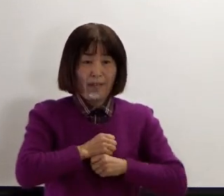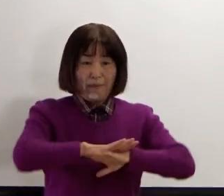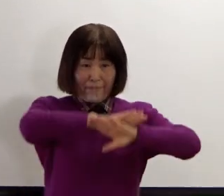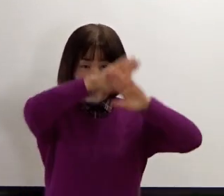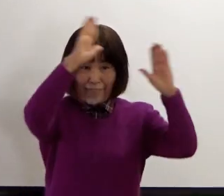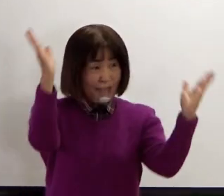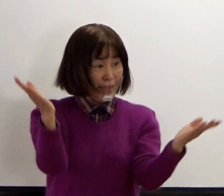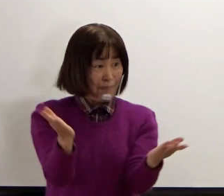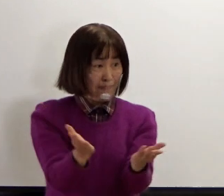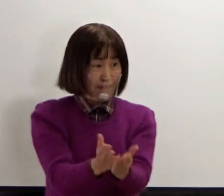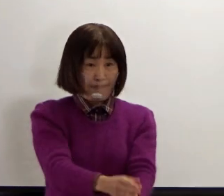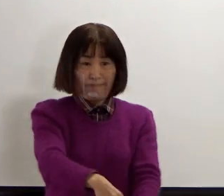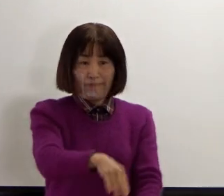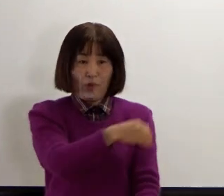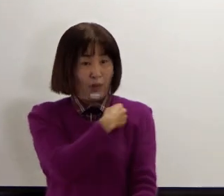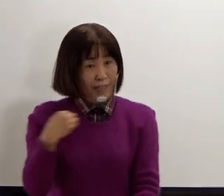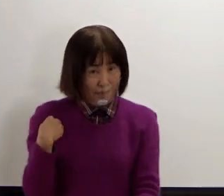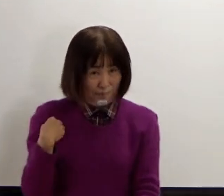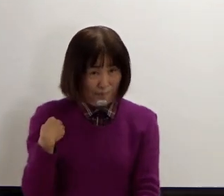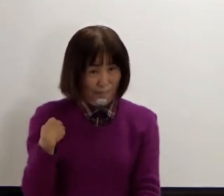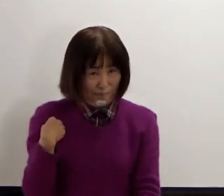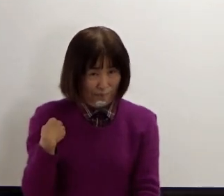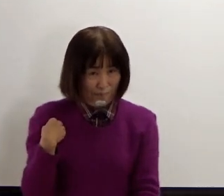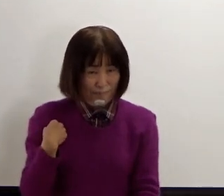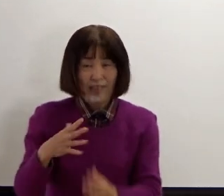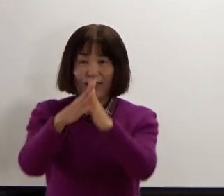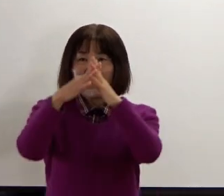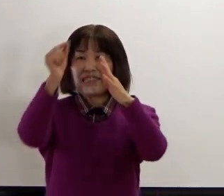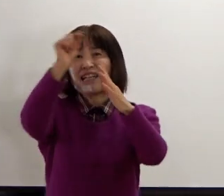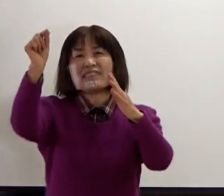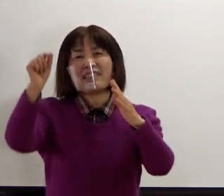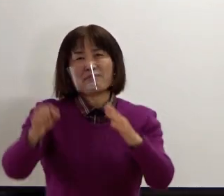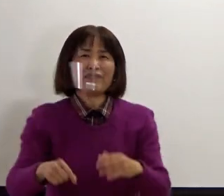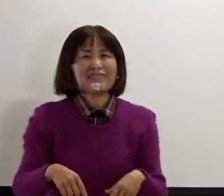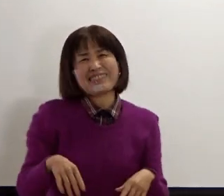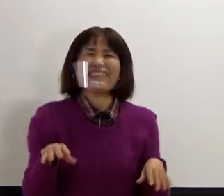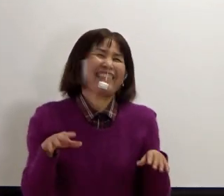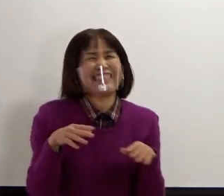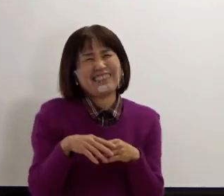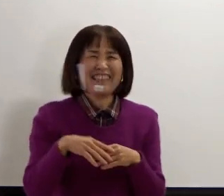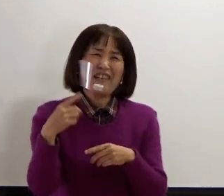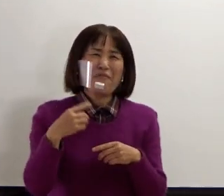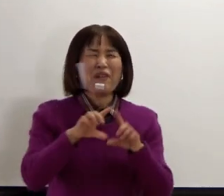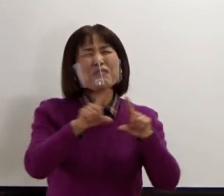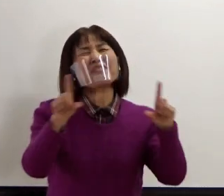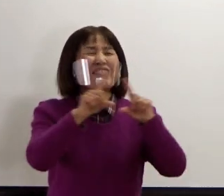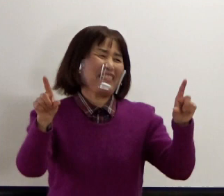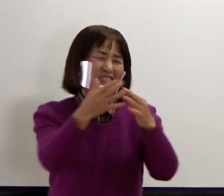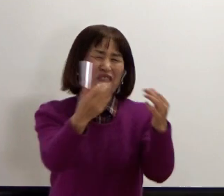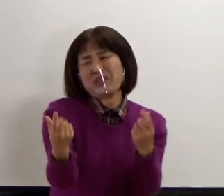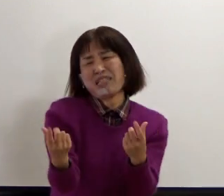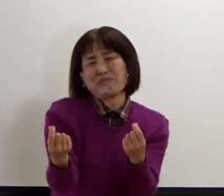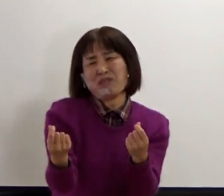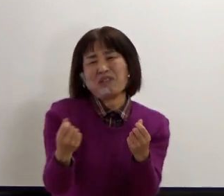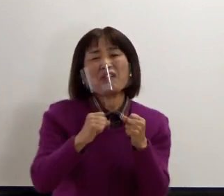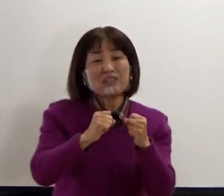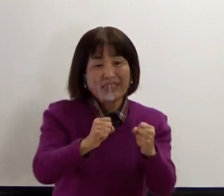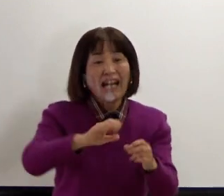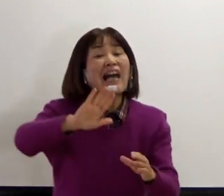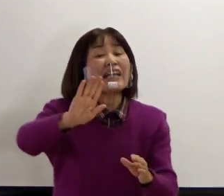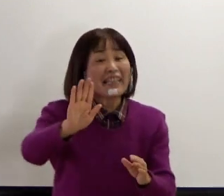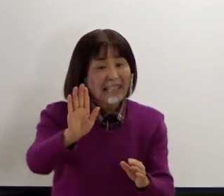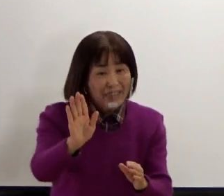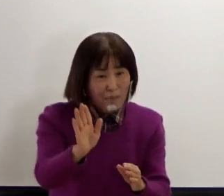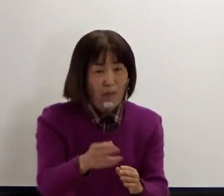守り、非の打ち所がなかったっていうんですから、すごい人たちですよね。祭司でもね、結構いい加減なのもいたと